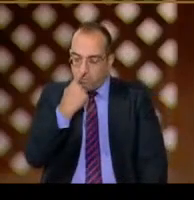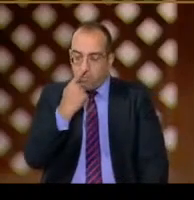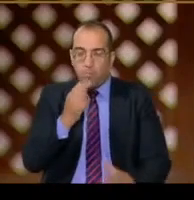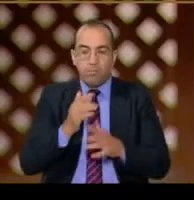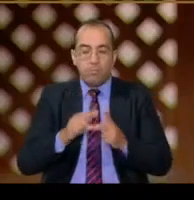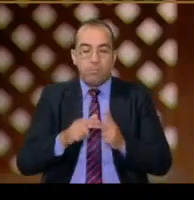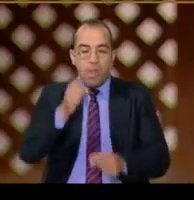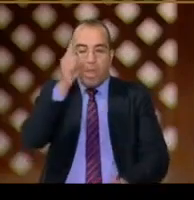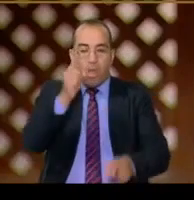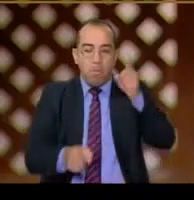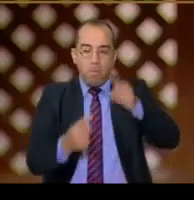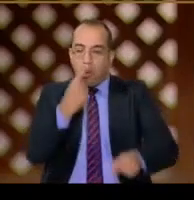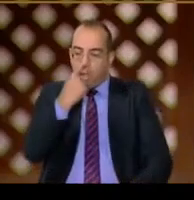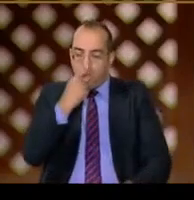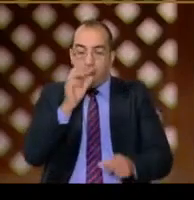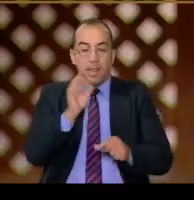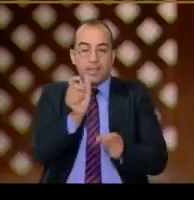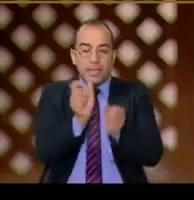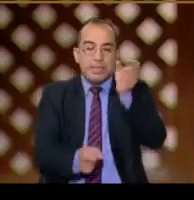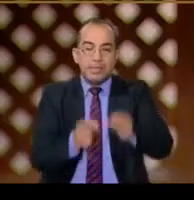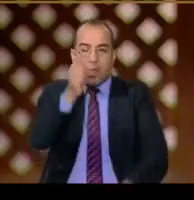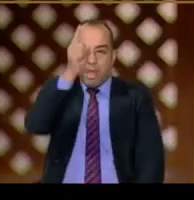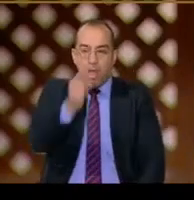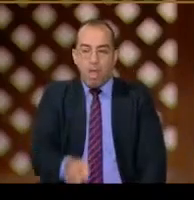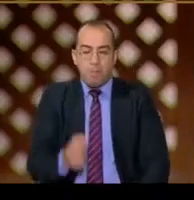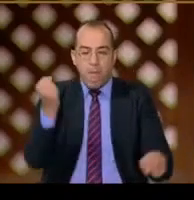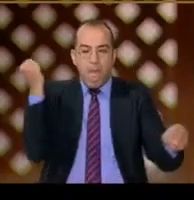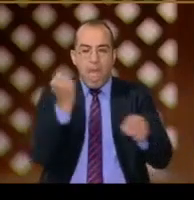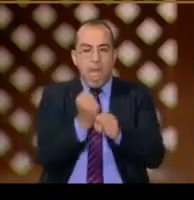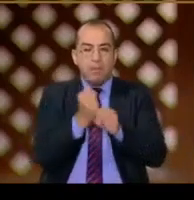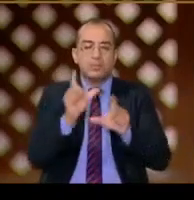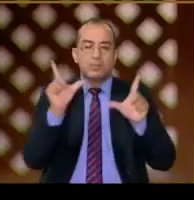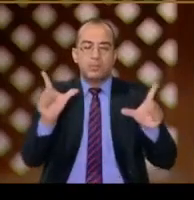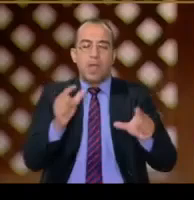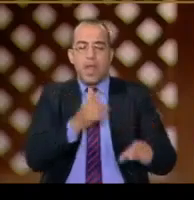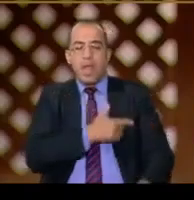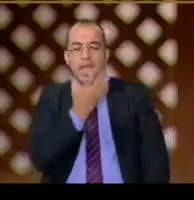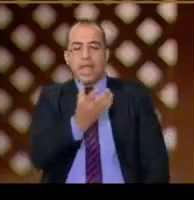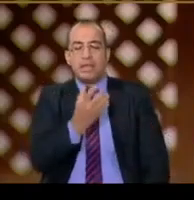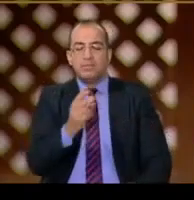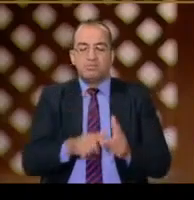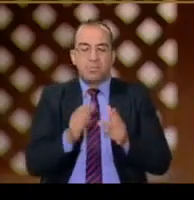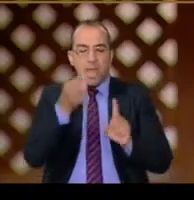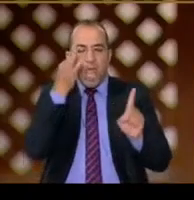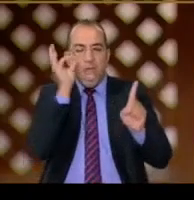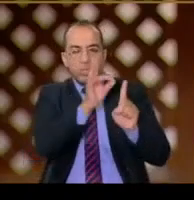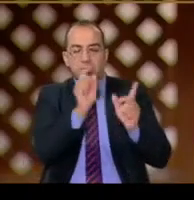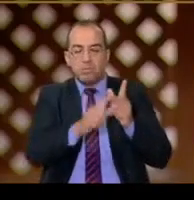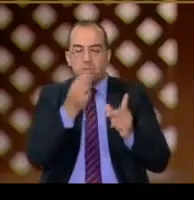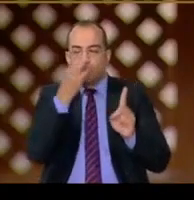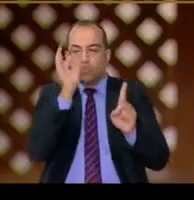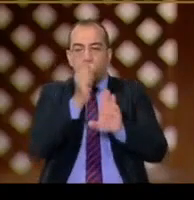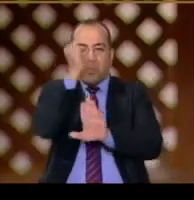امرت فالانسان اللي بيخلص العمل ده لا هيحقق ولا هيغل ولا